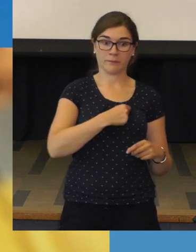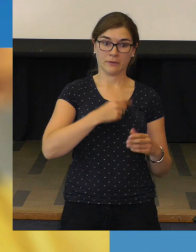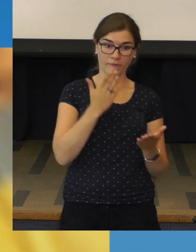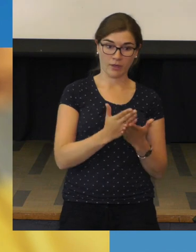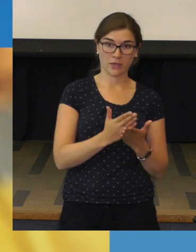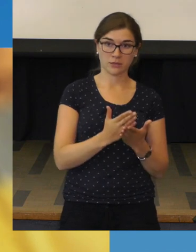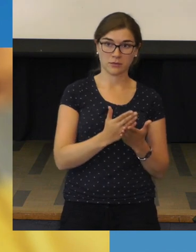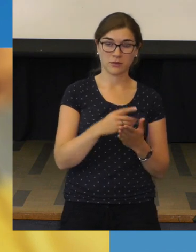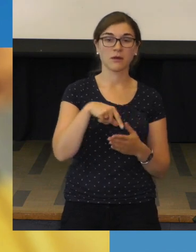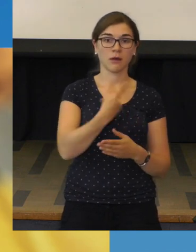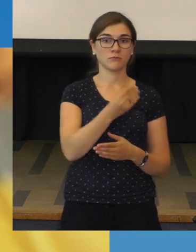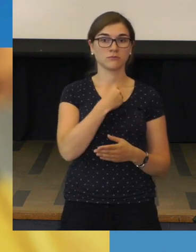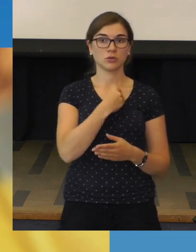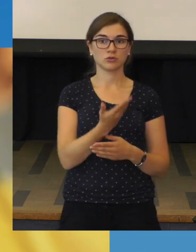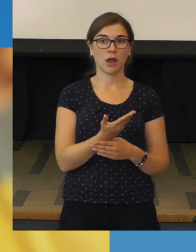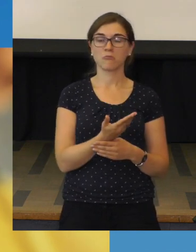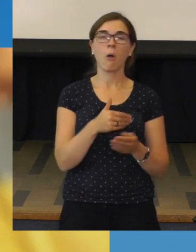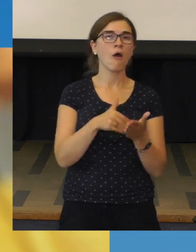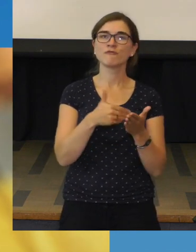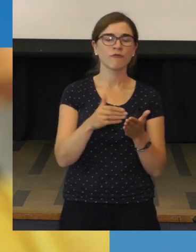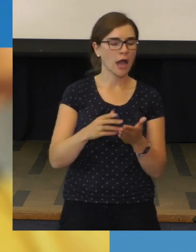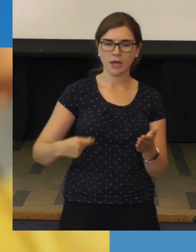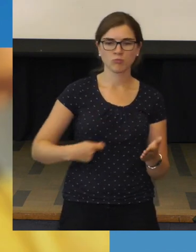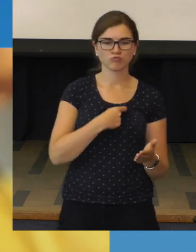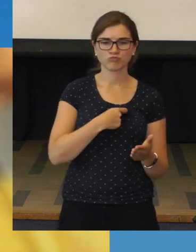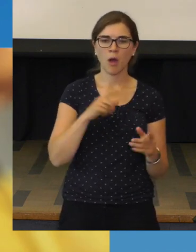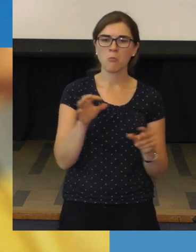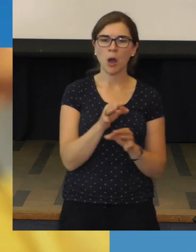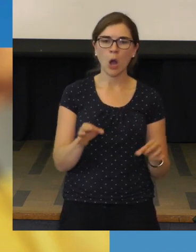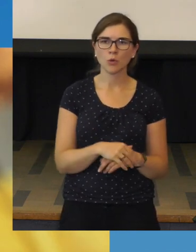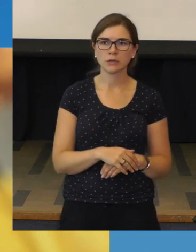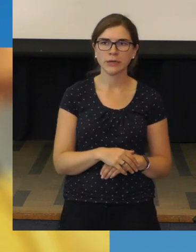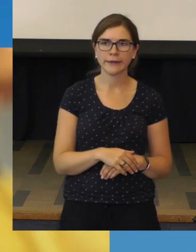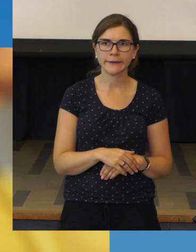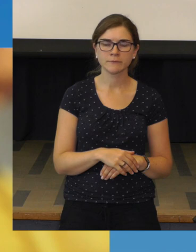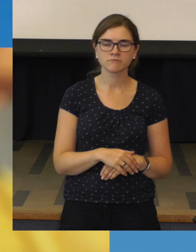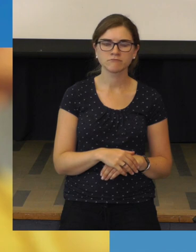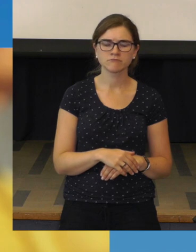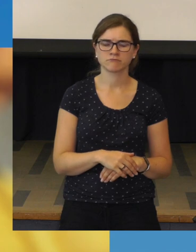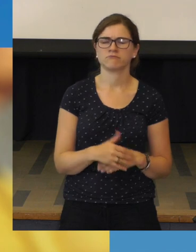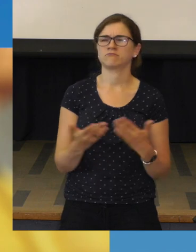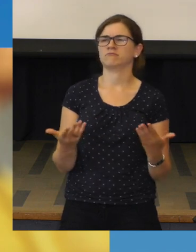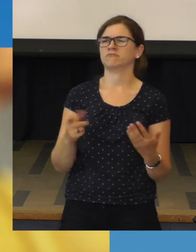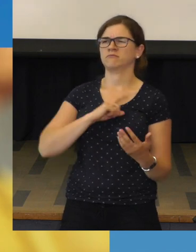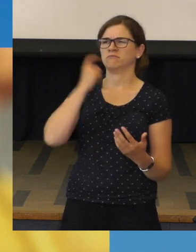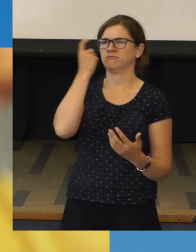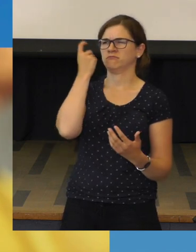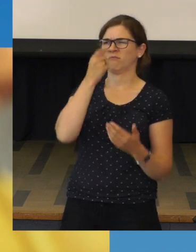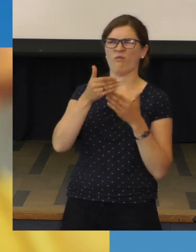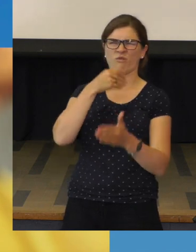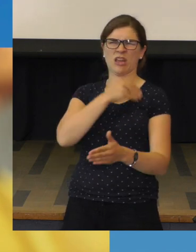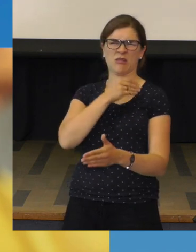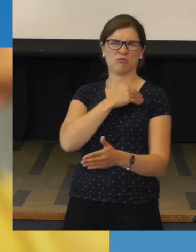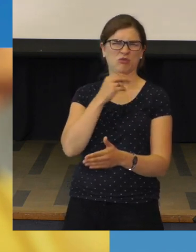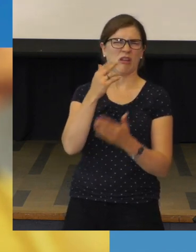worden war, wurde mir gesagt, wir machen keine weiteren Stents mehr. Ich habe versucht, eine Erklärung dafür zu kriegen, warum